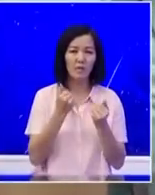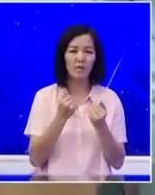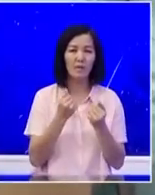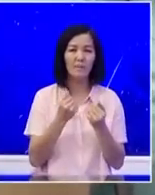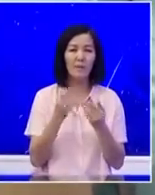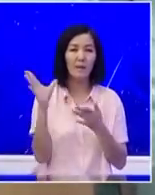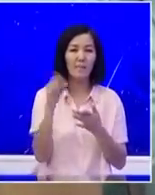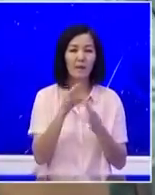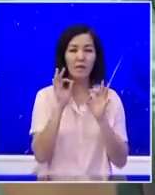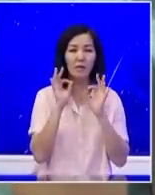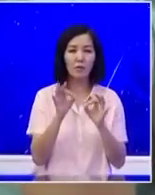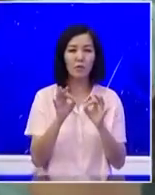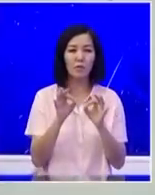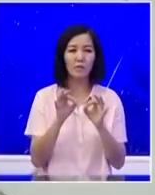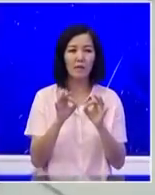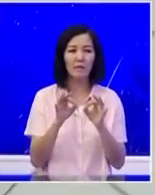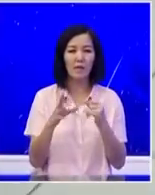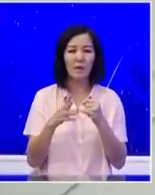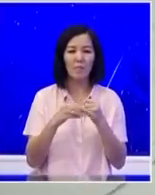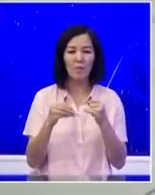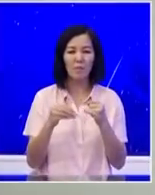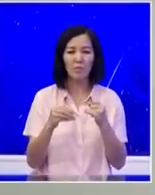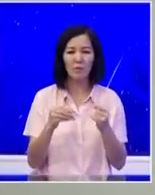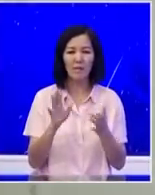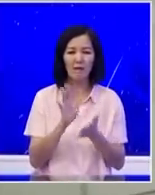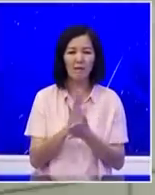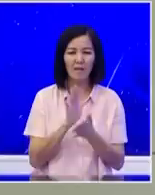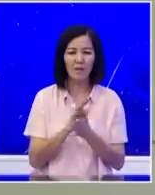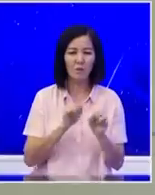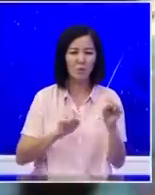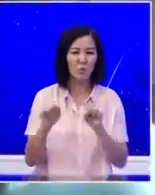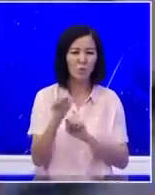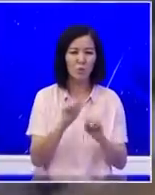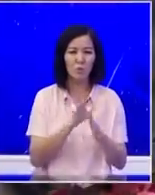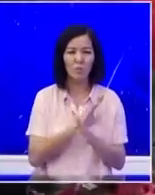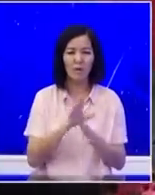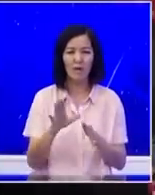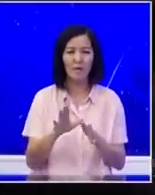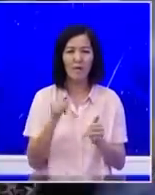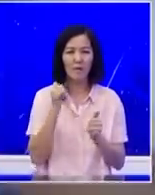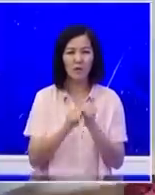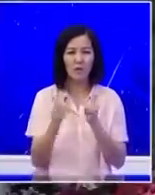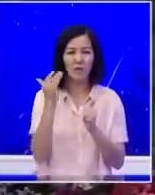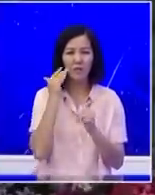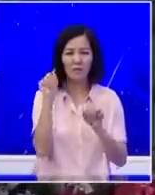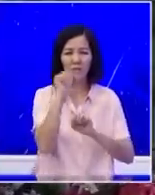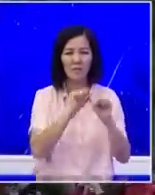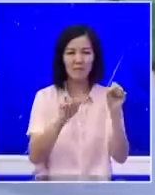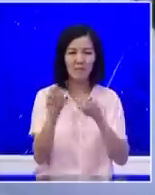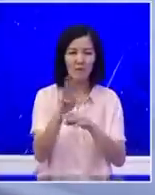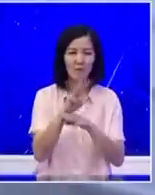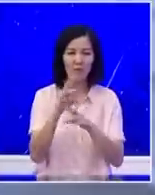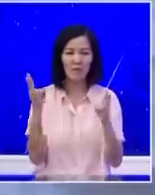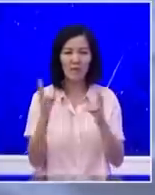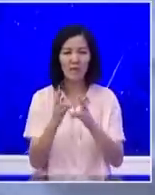Антисептиктері де бар. Бірақ едендері лас, жуылмаған. Мамандар мекеме әкімшілігіне ғимаратты жиі дезинфекциялауды ескертті. Мұнан бөлек